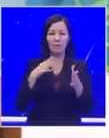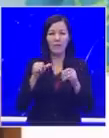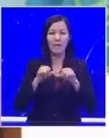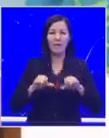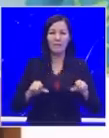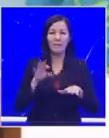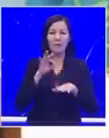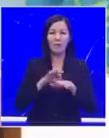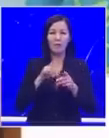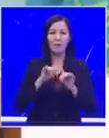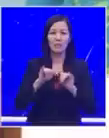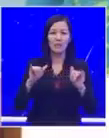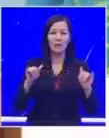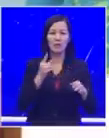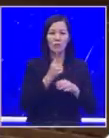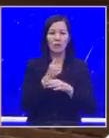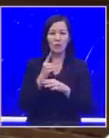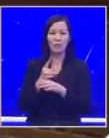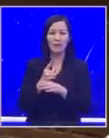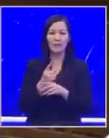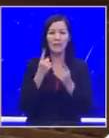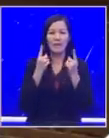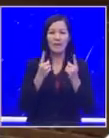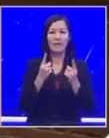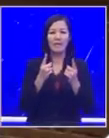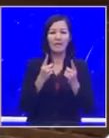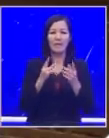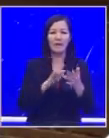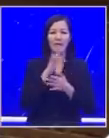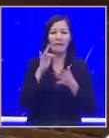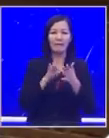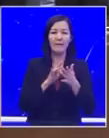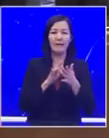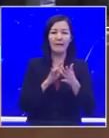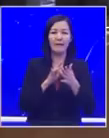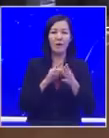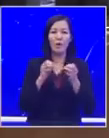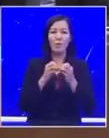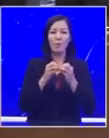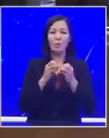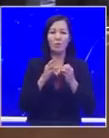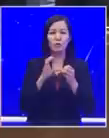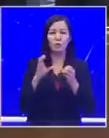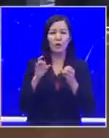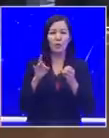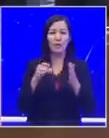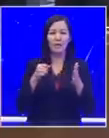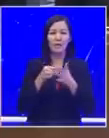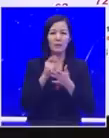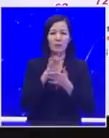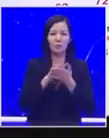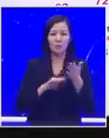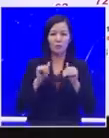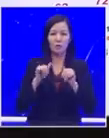Комиссия коронавирус таралуын шектеу мақсатында 2 ірі мегаполистегі режимді 13 сәуірге дейін созуға шешім